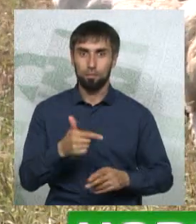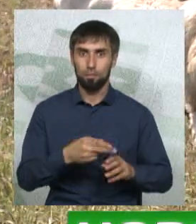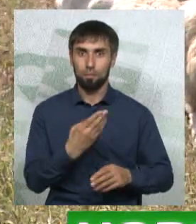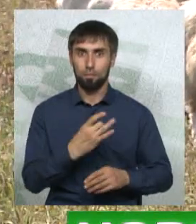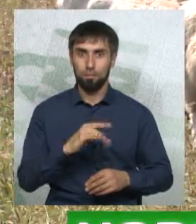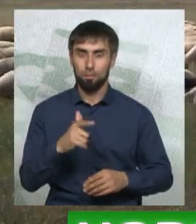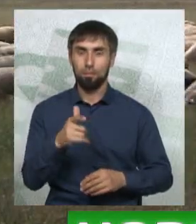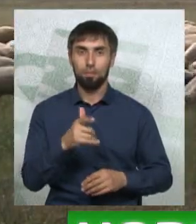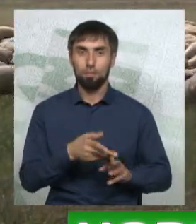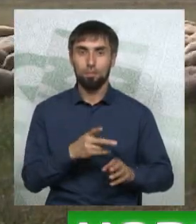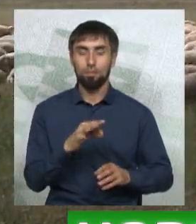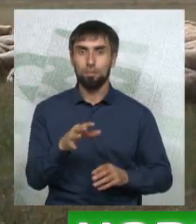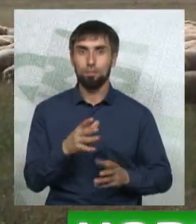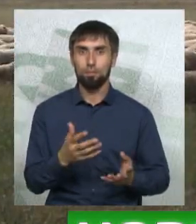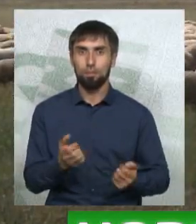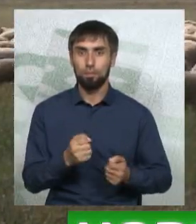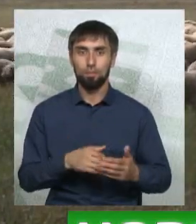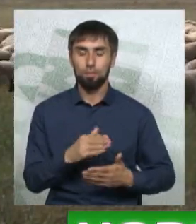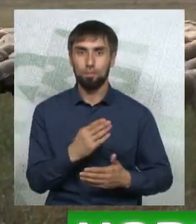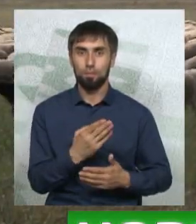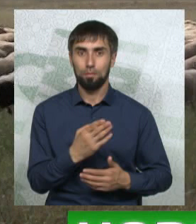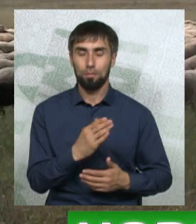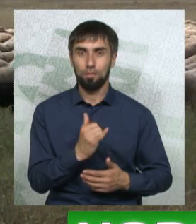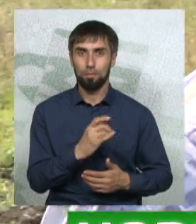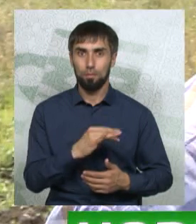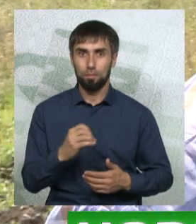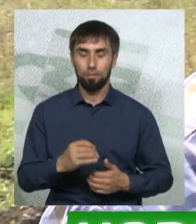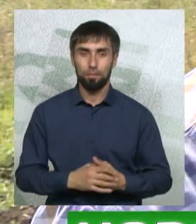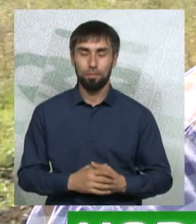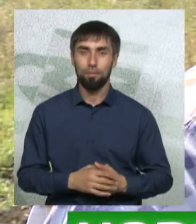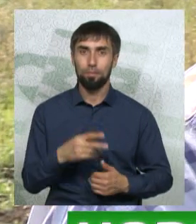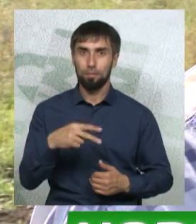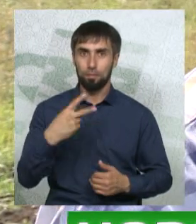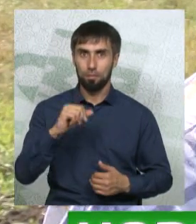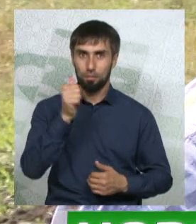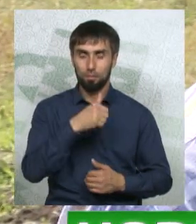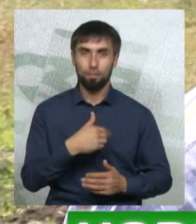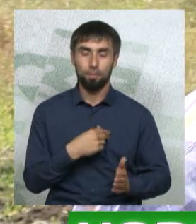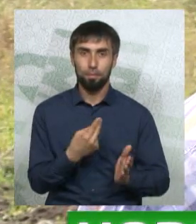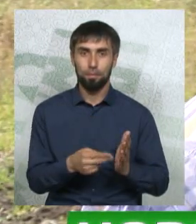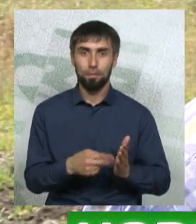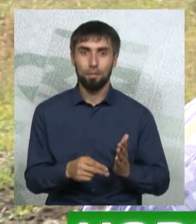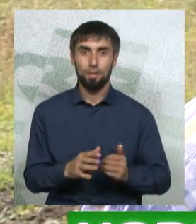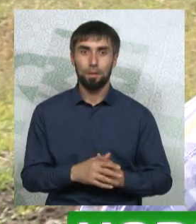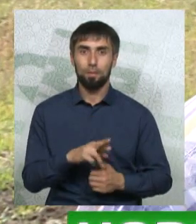очень выносливые и хорошо выдерживают любые климатические условия. В 2020 году мы закупили ярки,